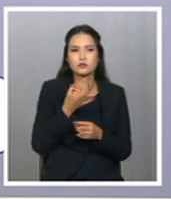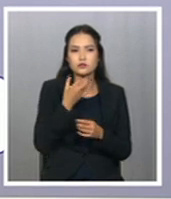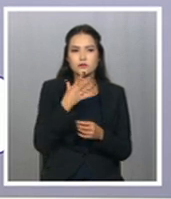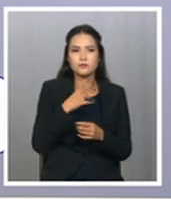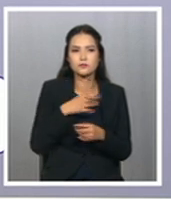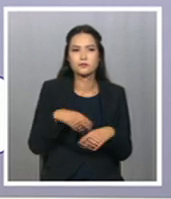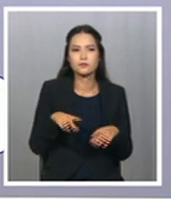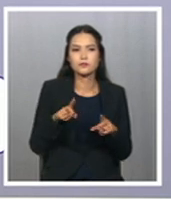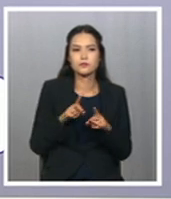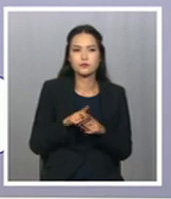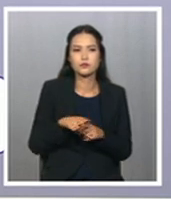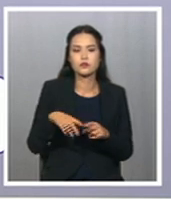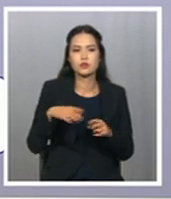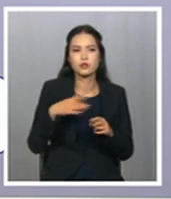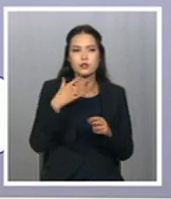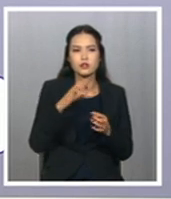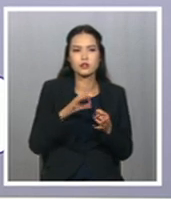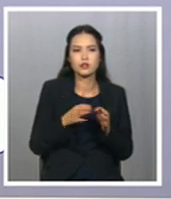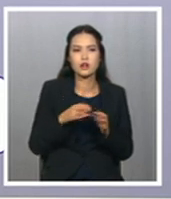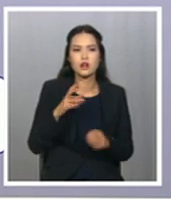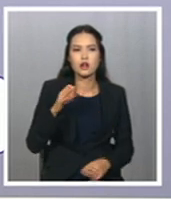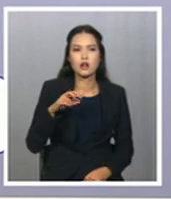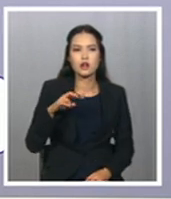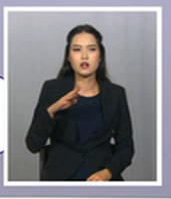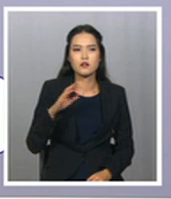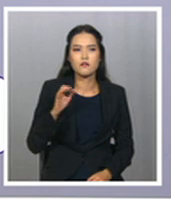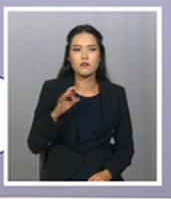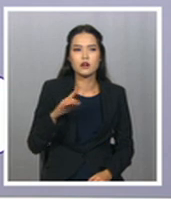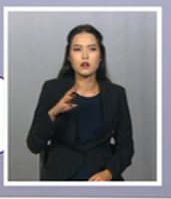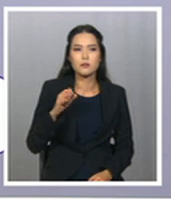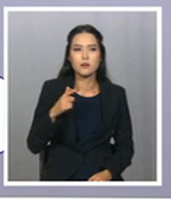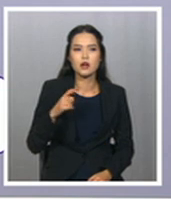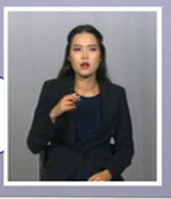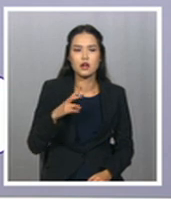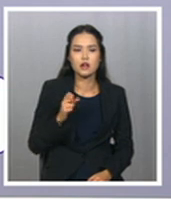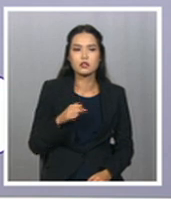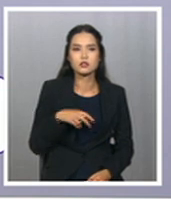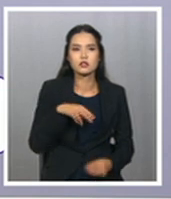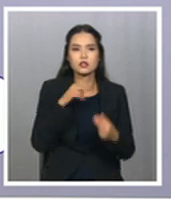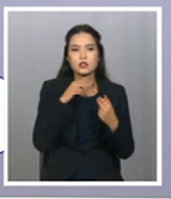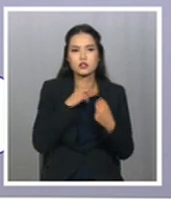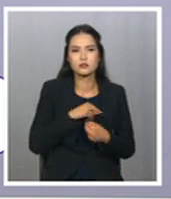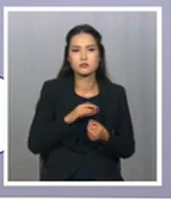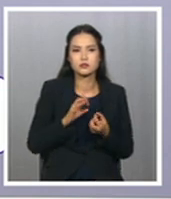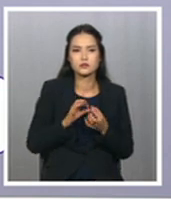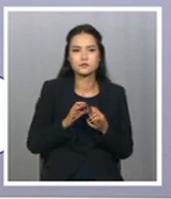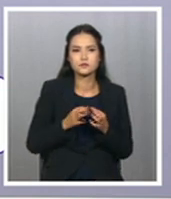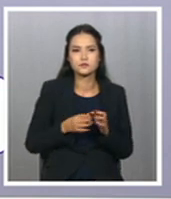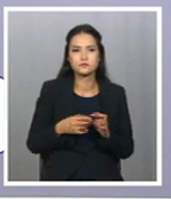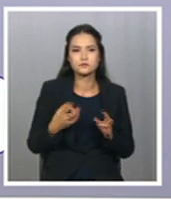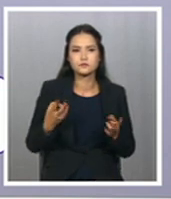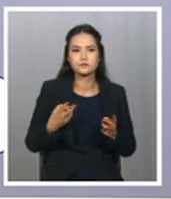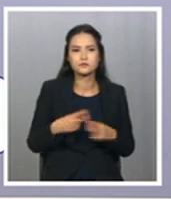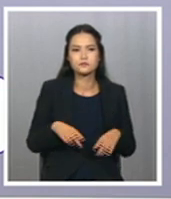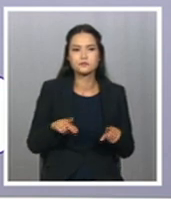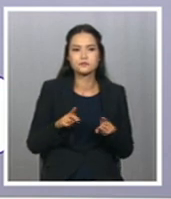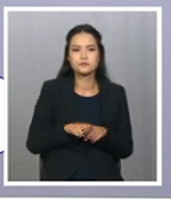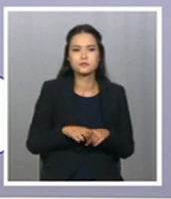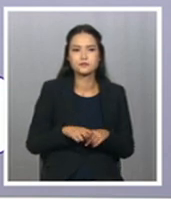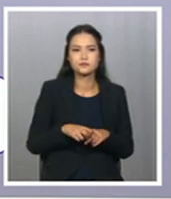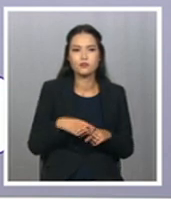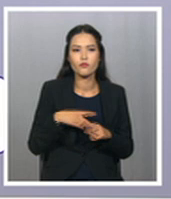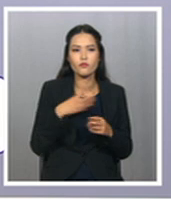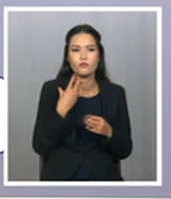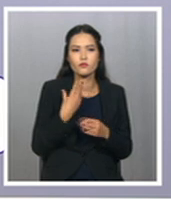тараған әдебиеттердің ішінде біз Альфред Мехеннің еңбегін ерекше атап өтуіміз қажет. Дәл осы оның